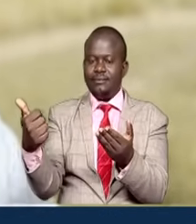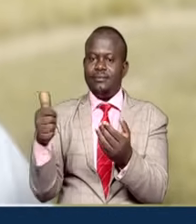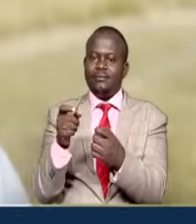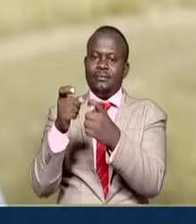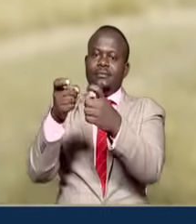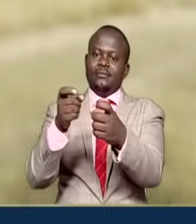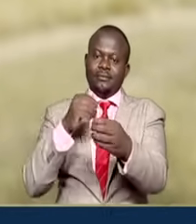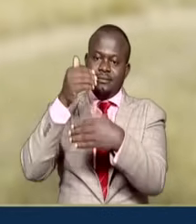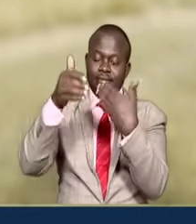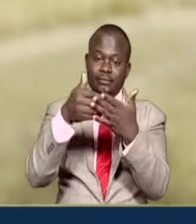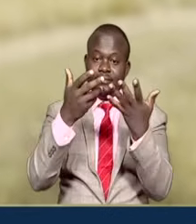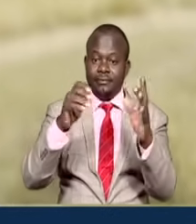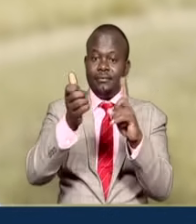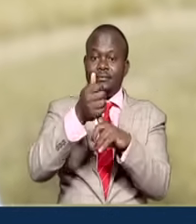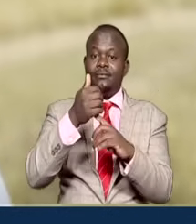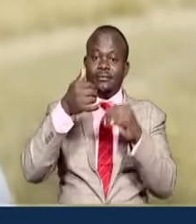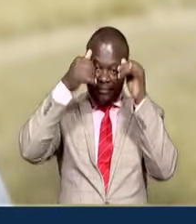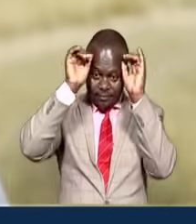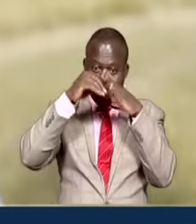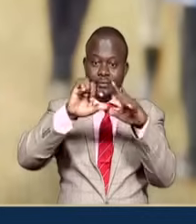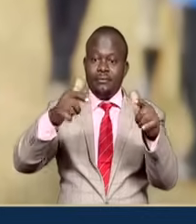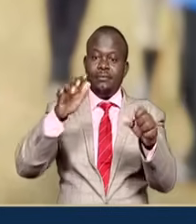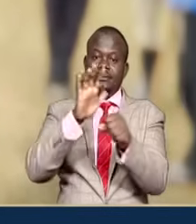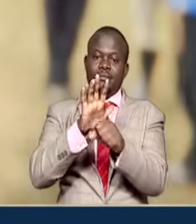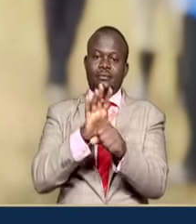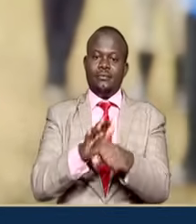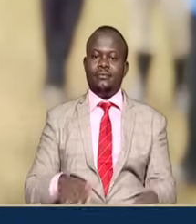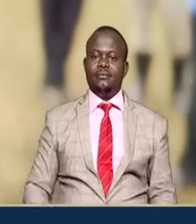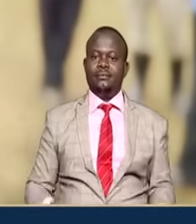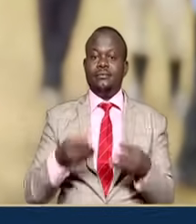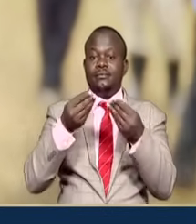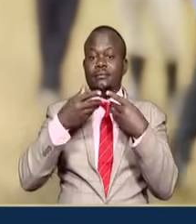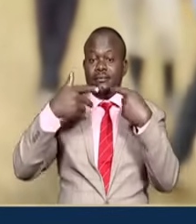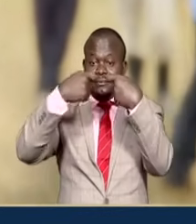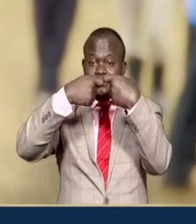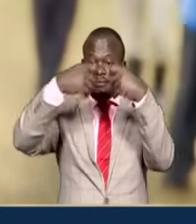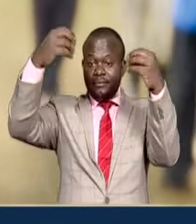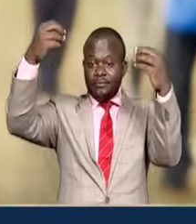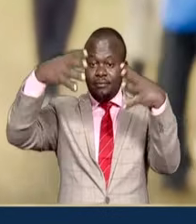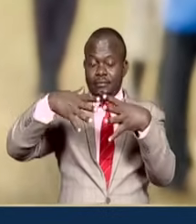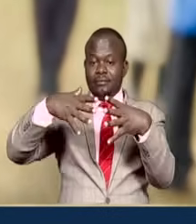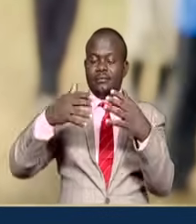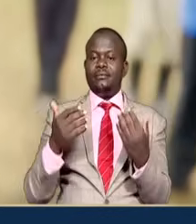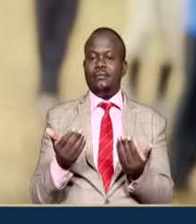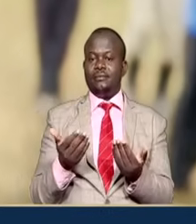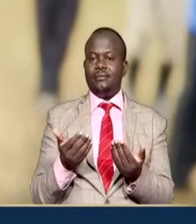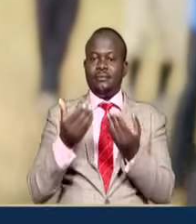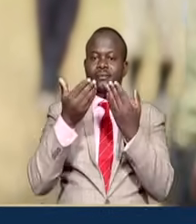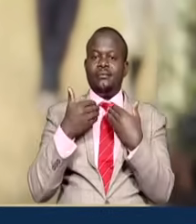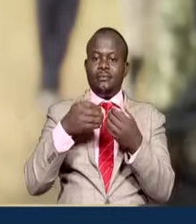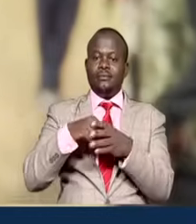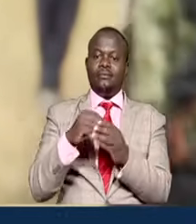ubu maje kugeza n'inka n'amasambu narayagwijije. Yaduhaye umuriro, atworoza